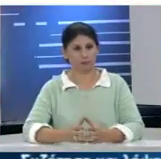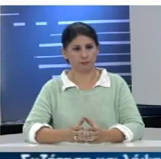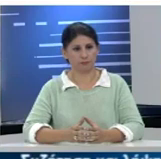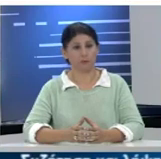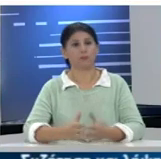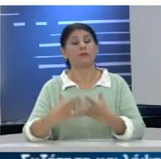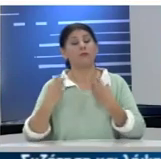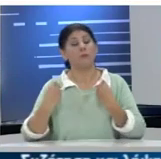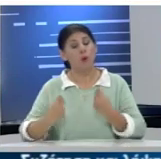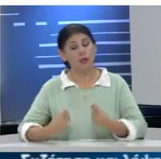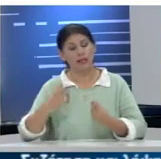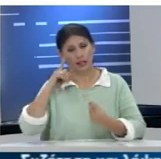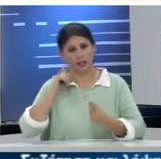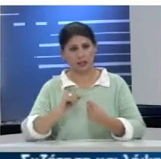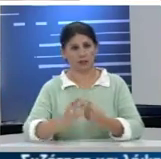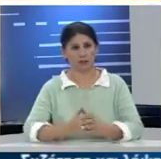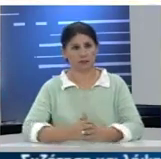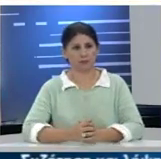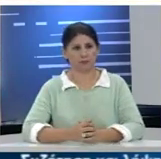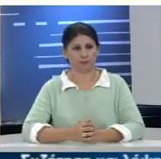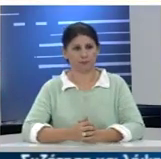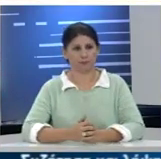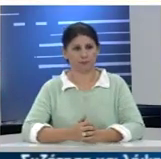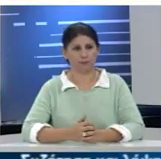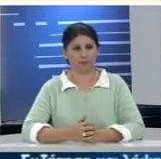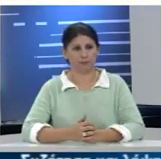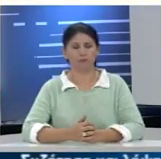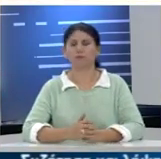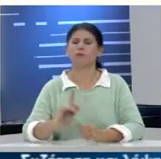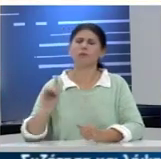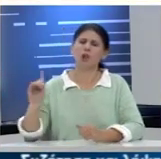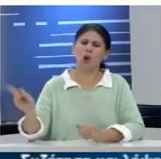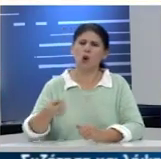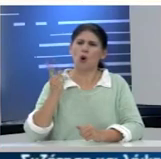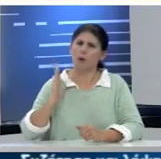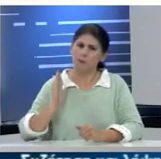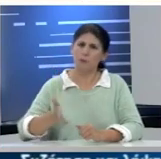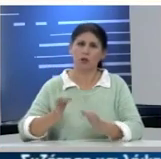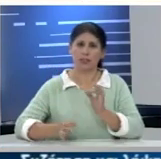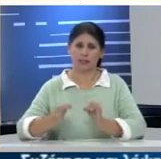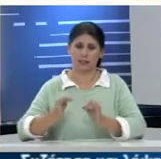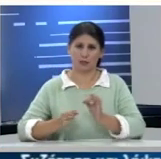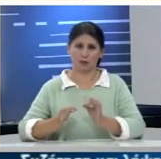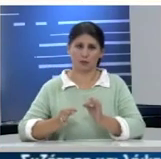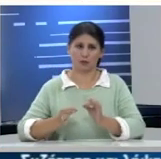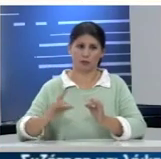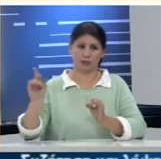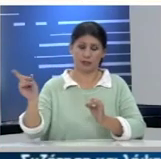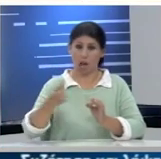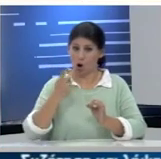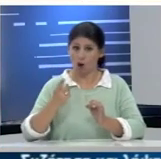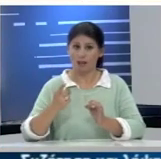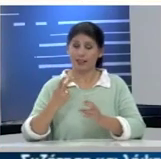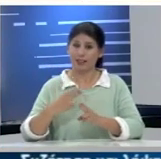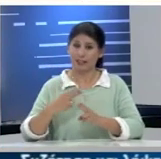ξέρετε πάρα πολύ καλά ότι όλα μπορεί να συζητηθούν και για όλα